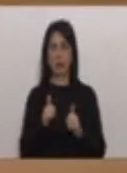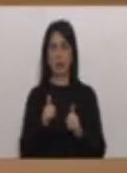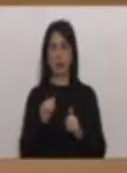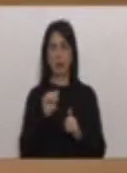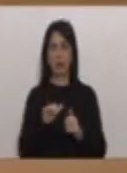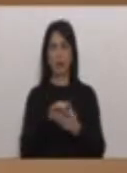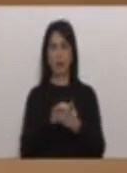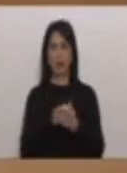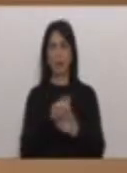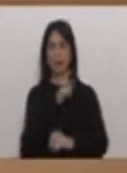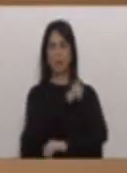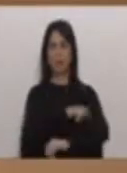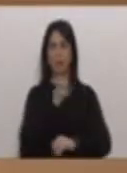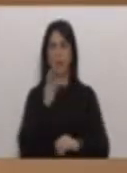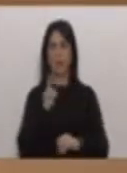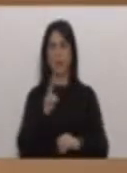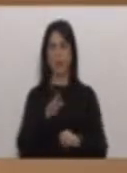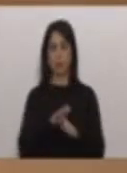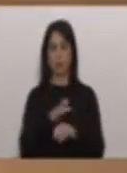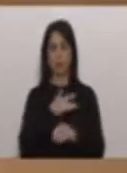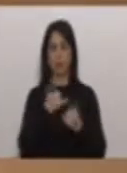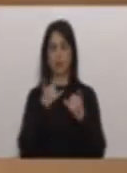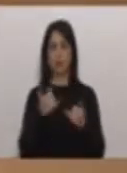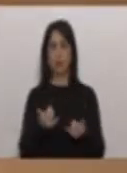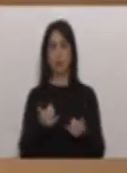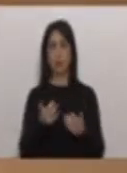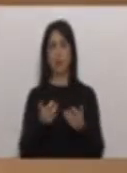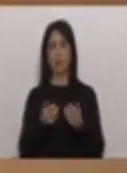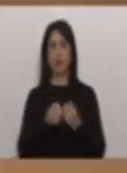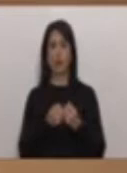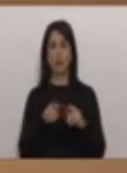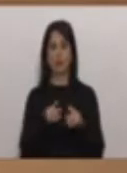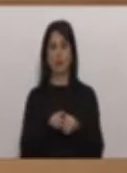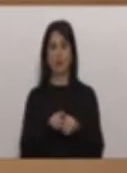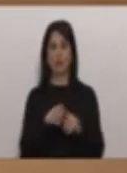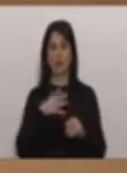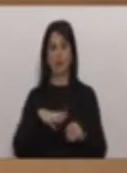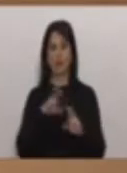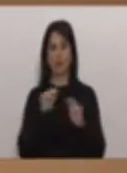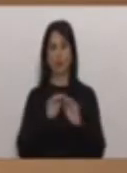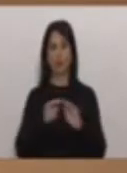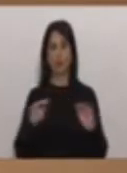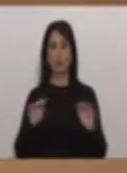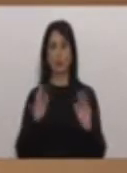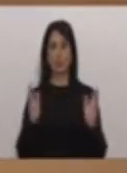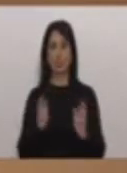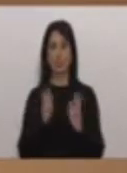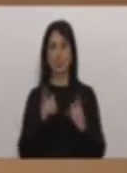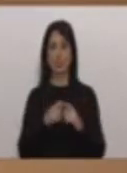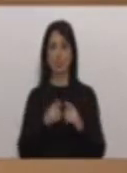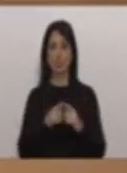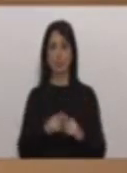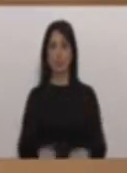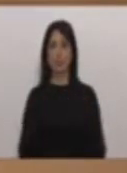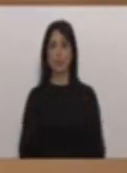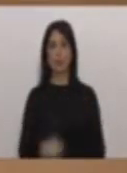ევროკავშირის წევრობის კანდიდატის სრულიად დამსახურებულად მიღებაზე, ასევე ქვეყანაში მშვიდობის შენარჩუნების კუთხით.